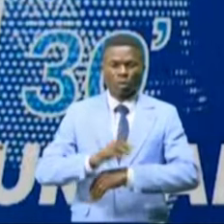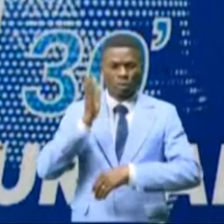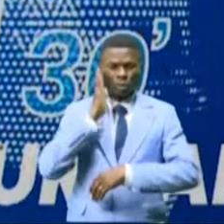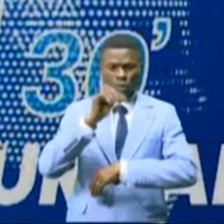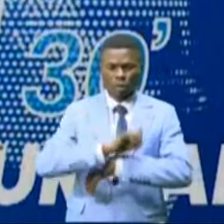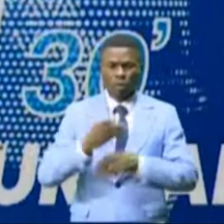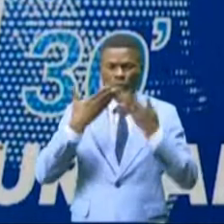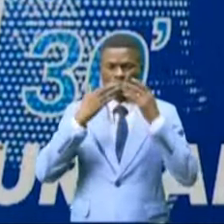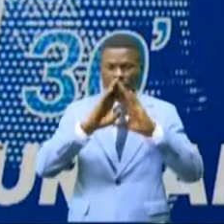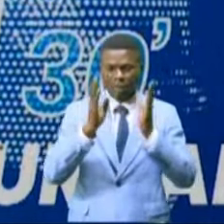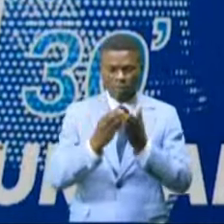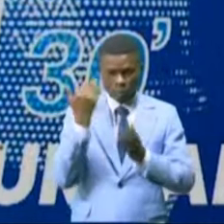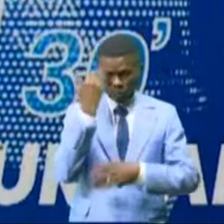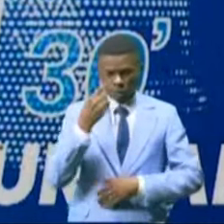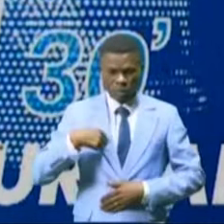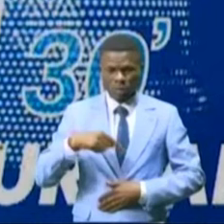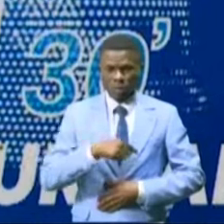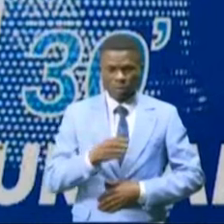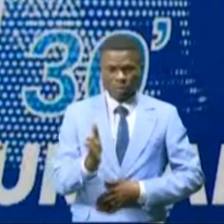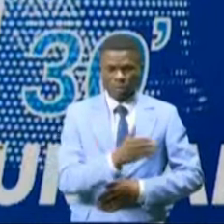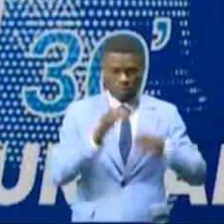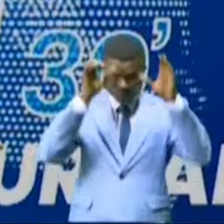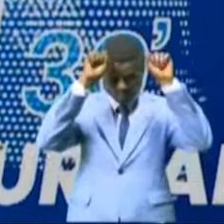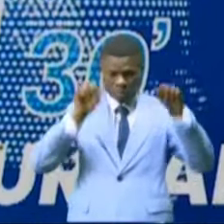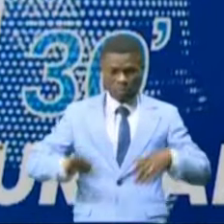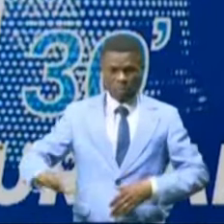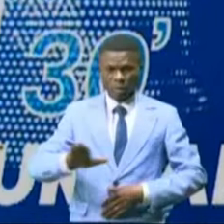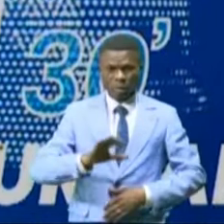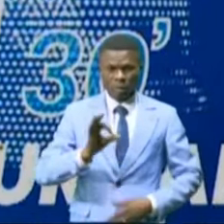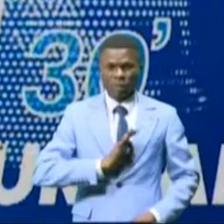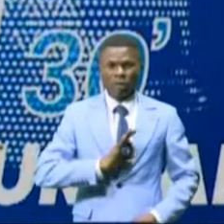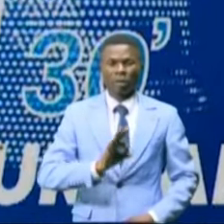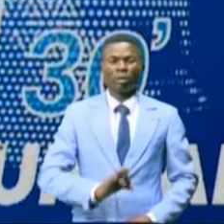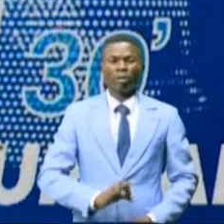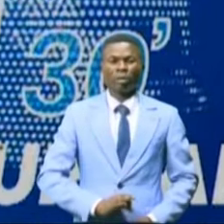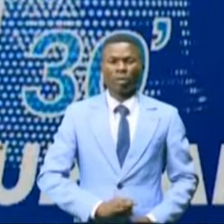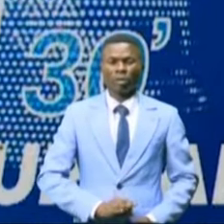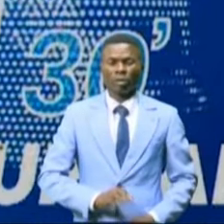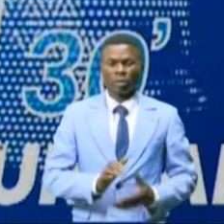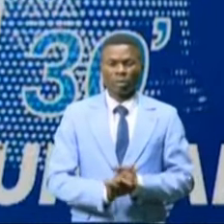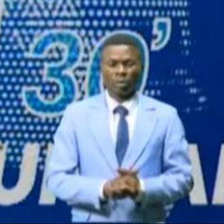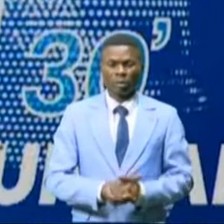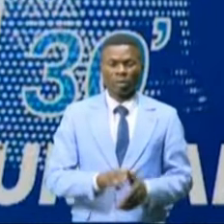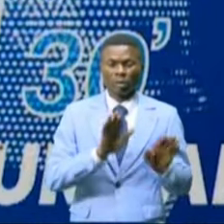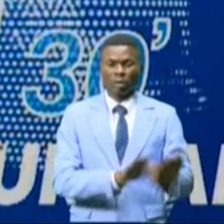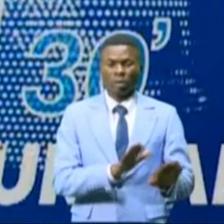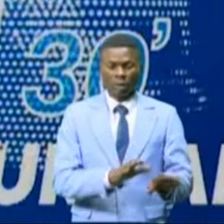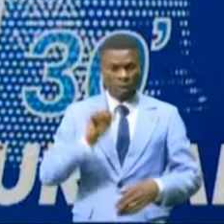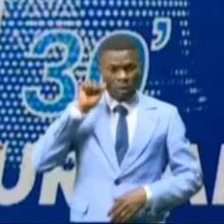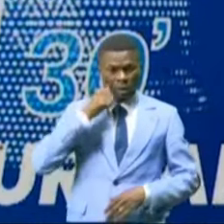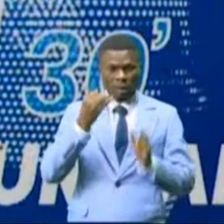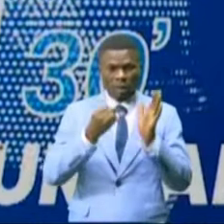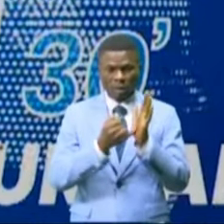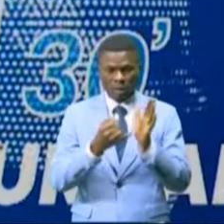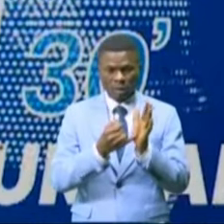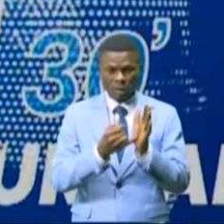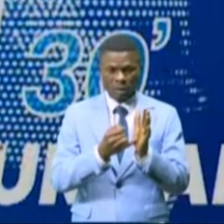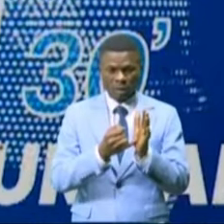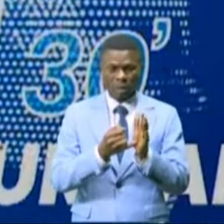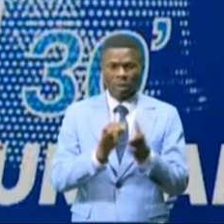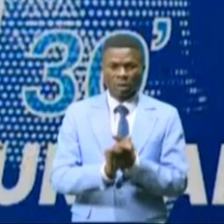merci d'être avec nous. Le président de la République, Félix-Antoine Tshisekedi Tshilombo, est attendu ce samedi à Malabo, en